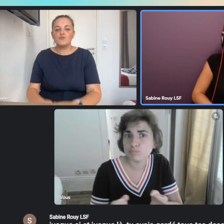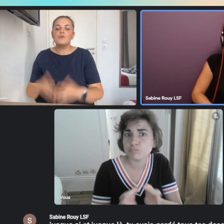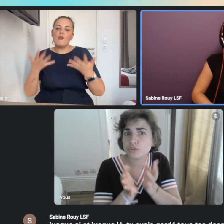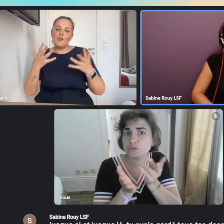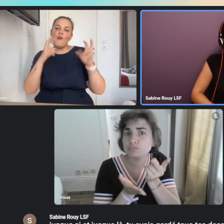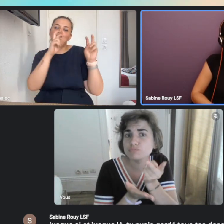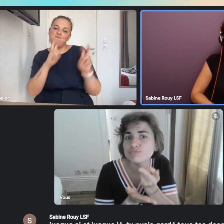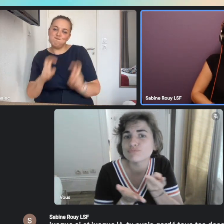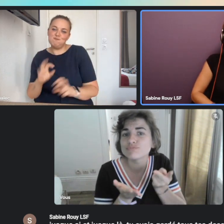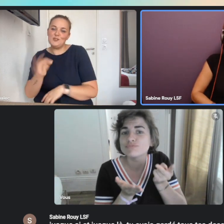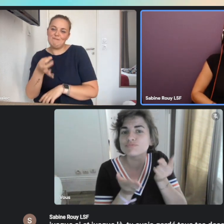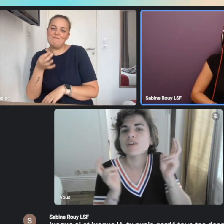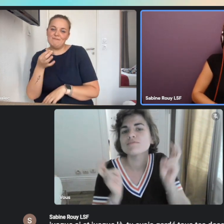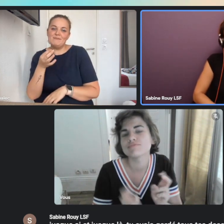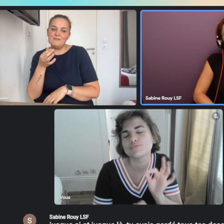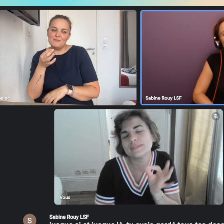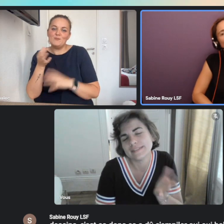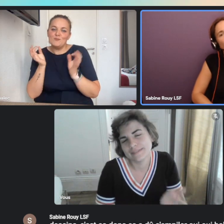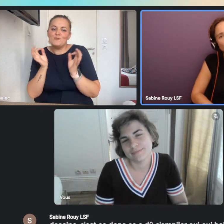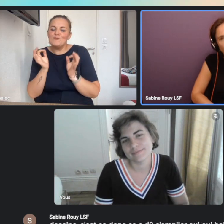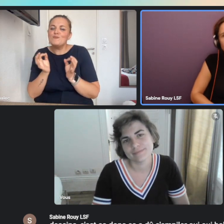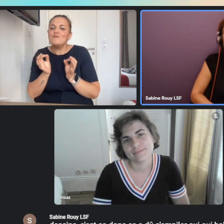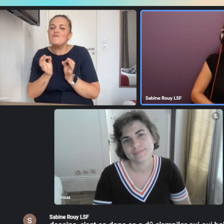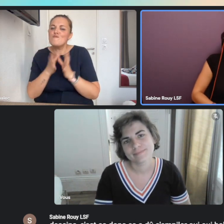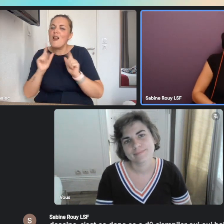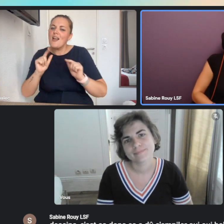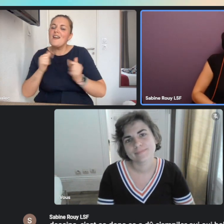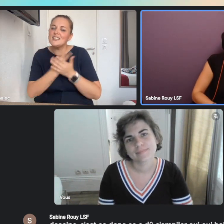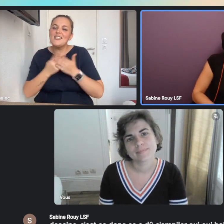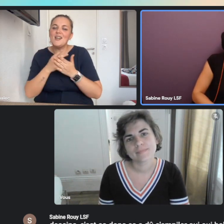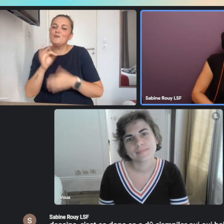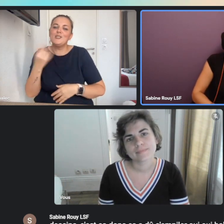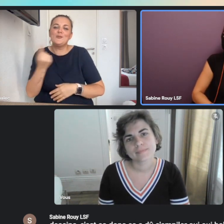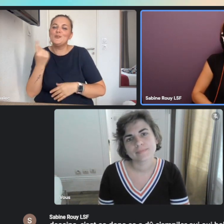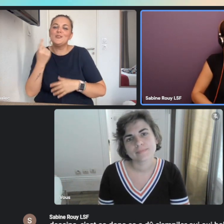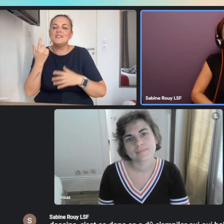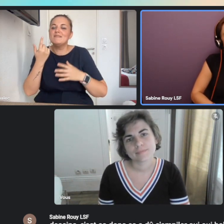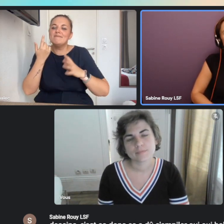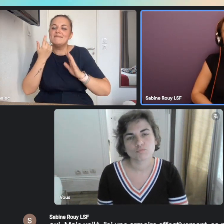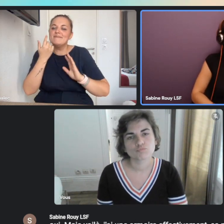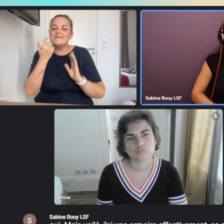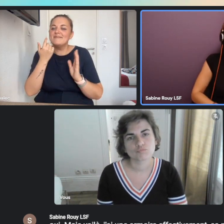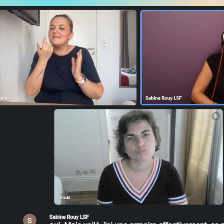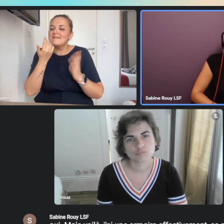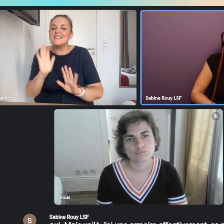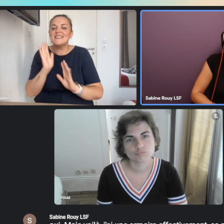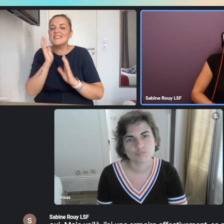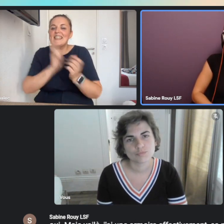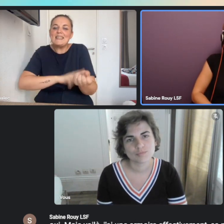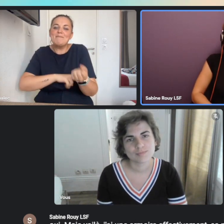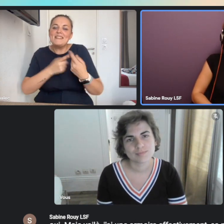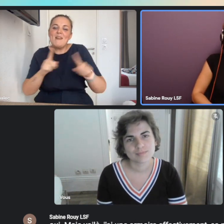Et encore aujourd'hui, est-ce que ponctuellement, oui, mais j'en fais moins. Oui, mais je continue de temps en temps, oui, toujours à